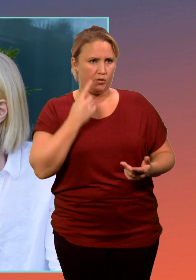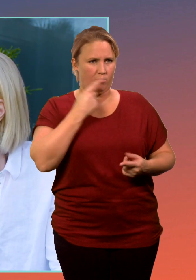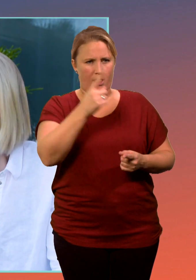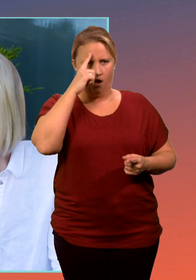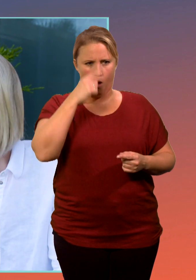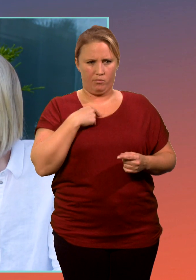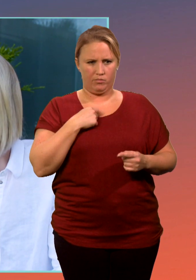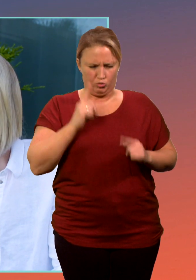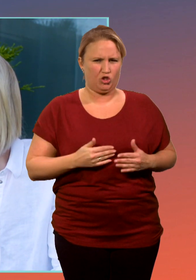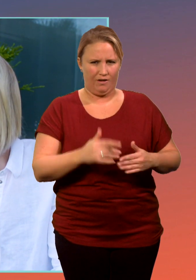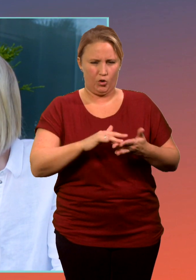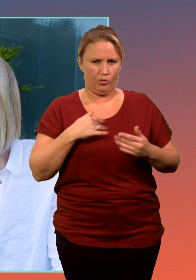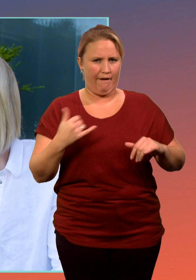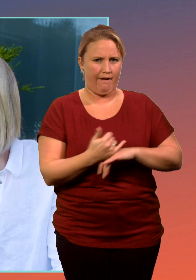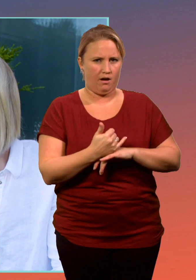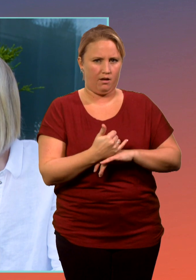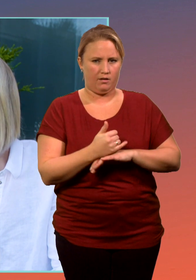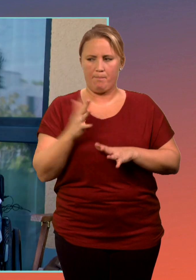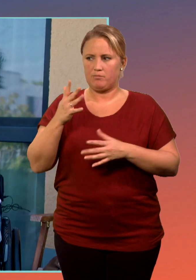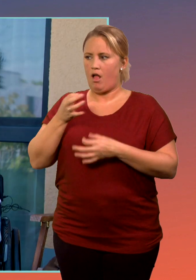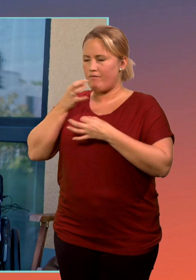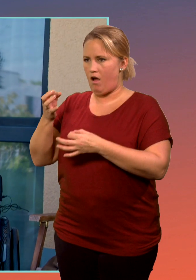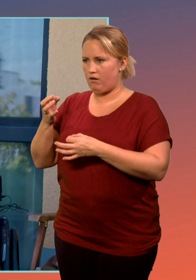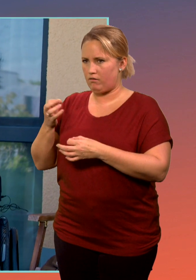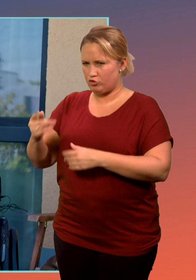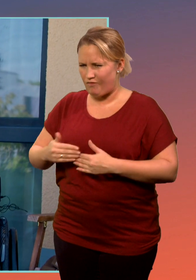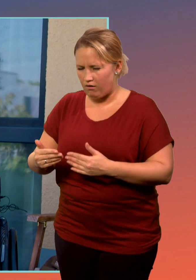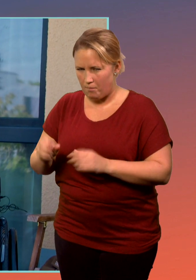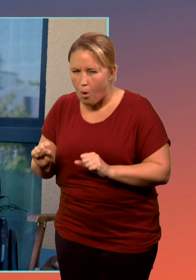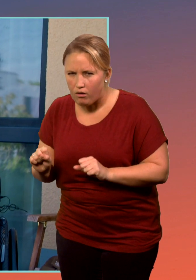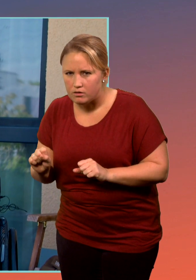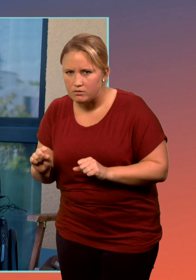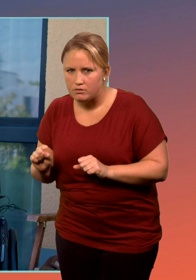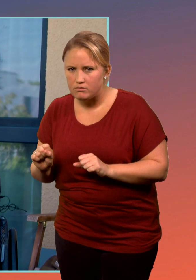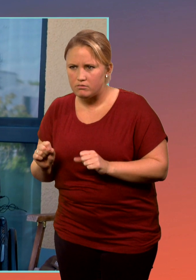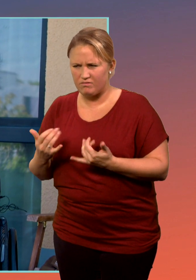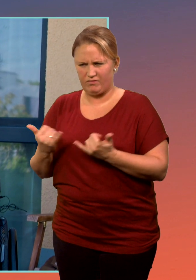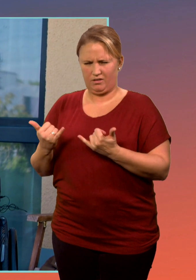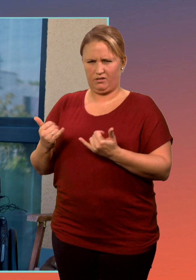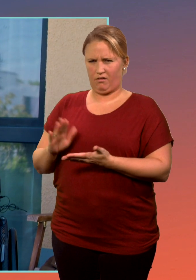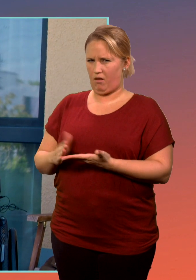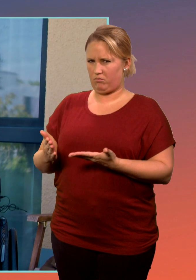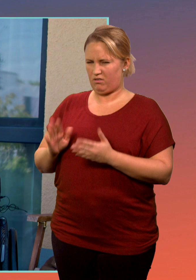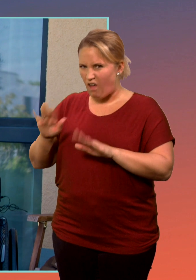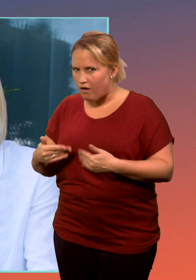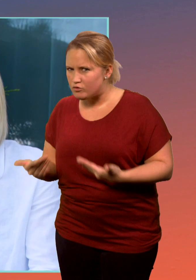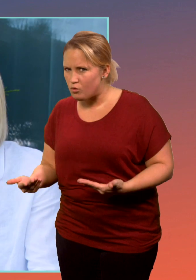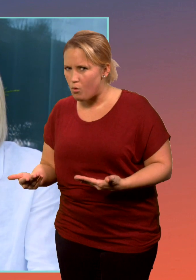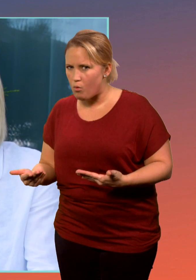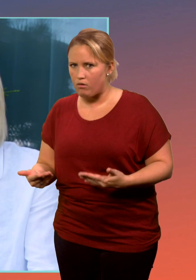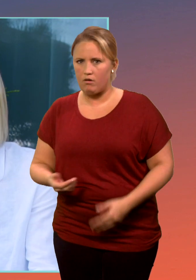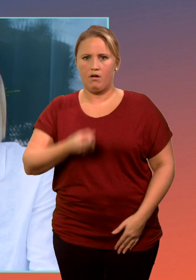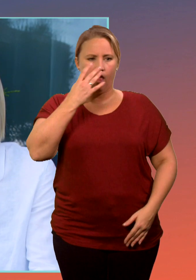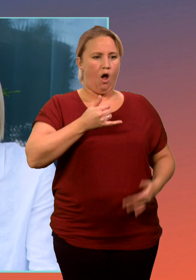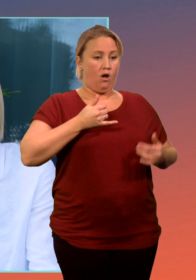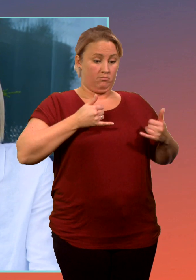heiraten. Wenn sie dann fragen, ob du schwanger bist, ja, ist gleich, das geht oder wie kann das sein oder darf das sein? Das Kind kommt ja mit